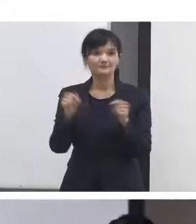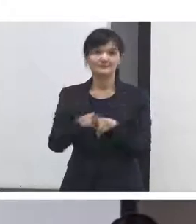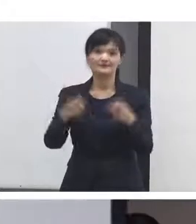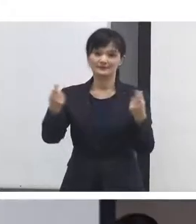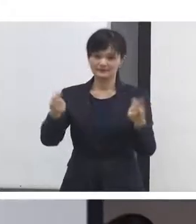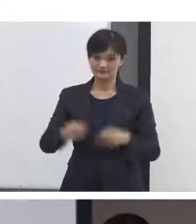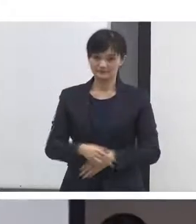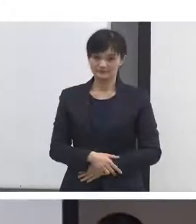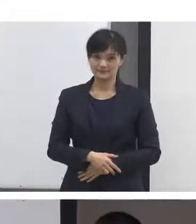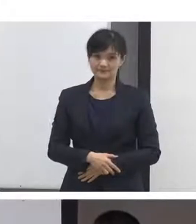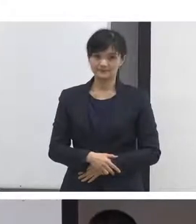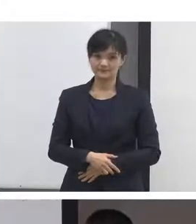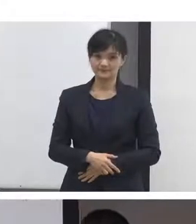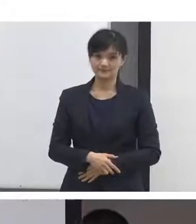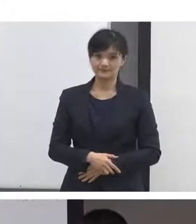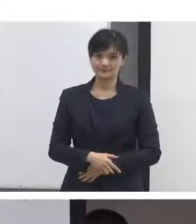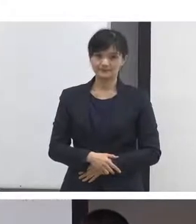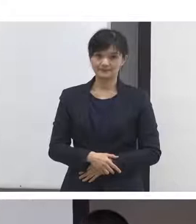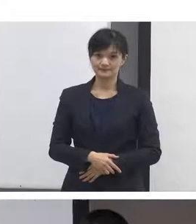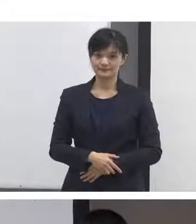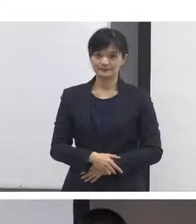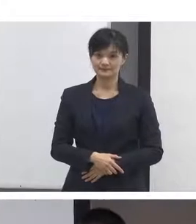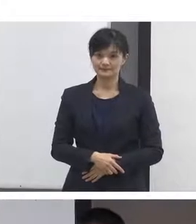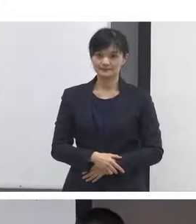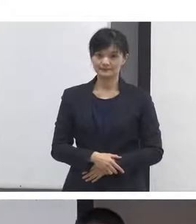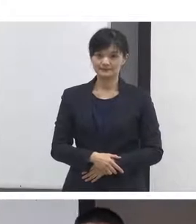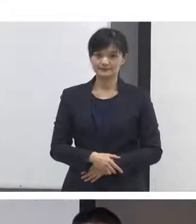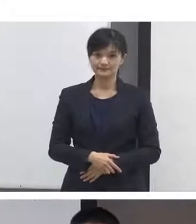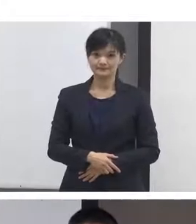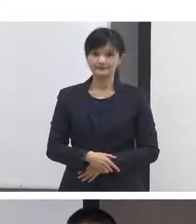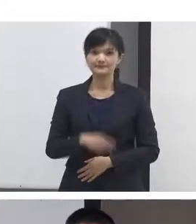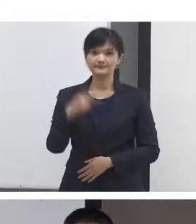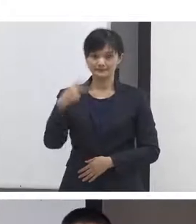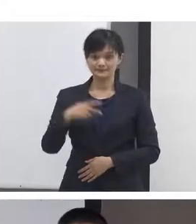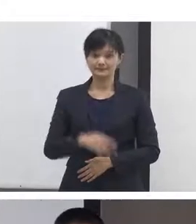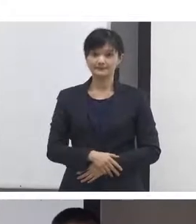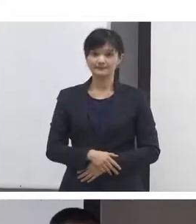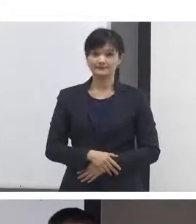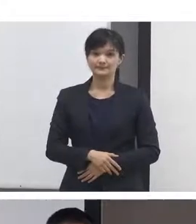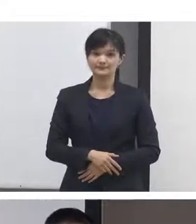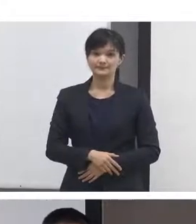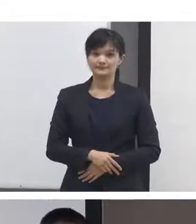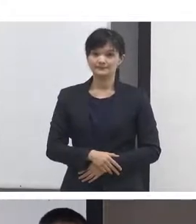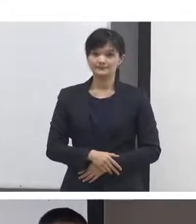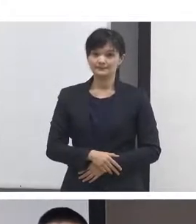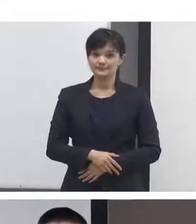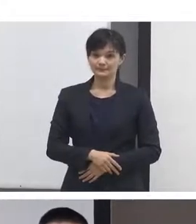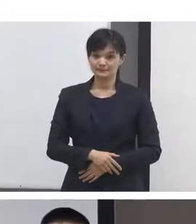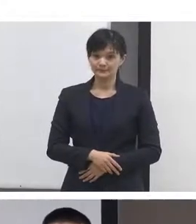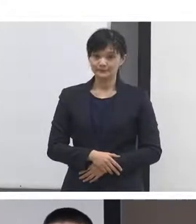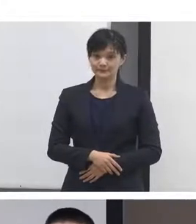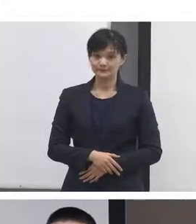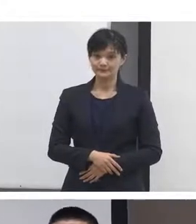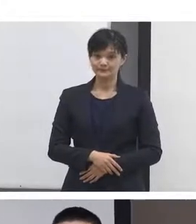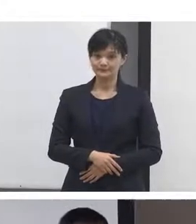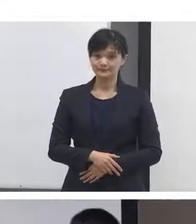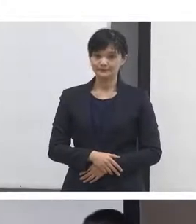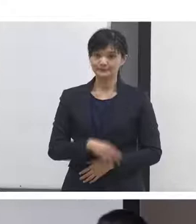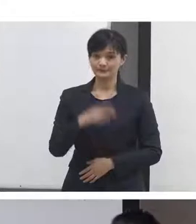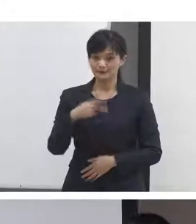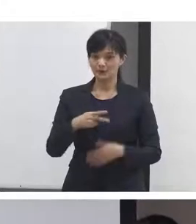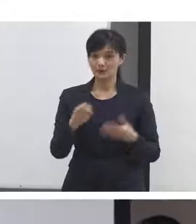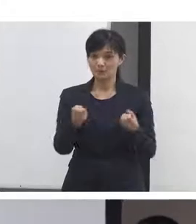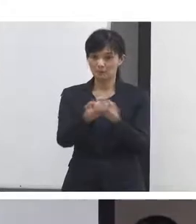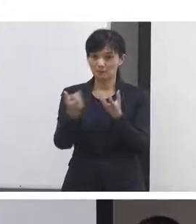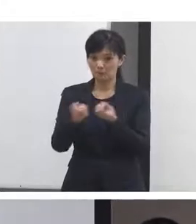OK， 当然有很多这个一定会发生，而且 不一定严重程度不一的问题，这